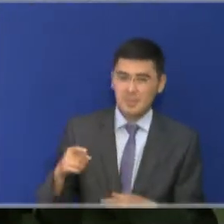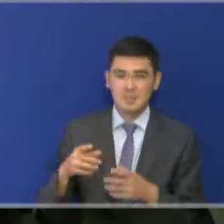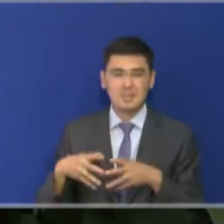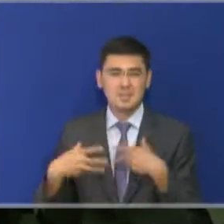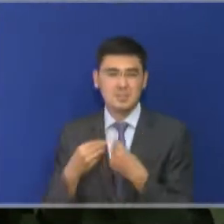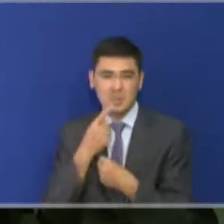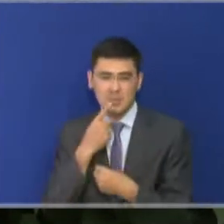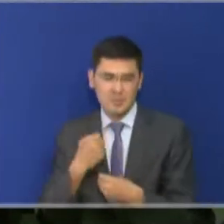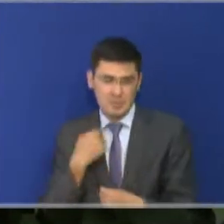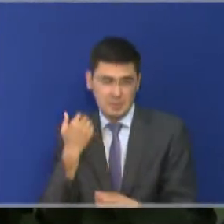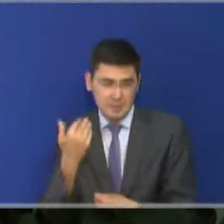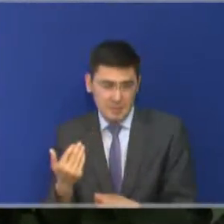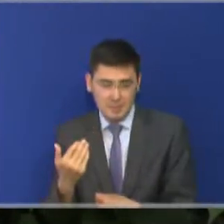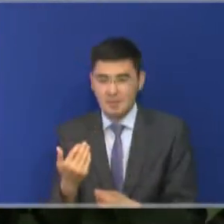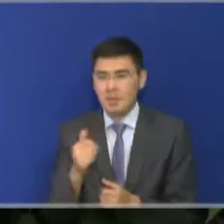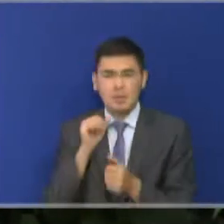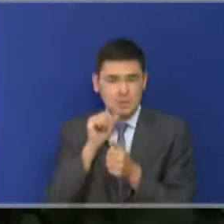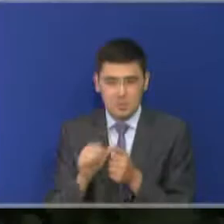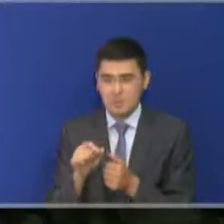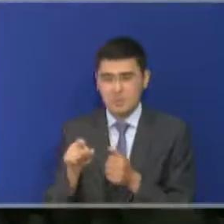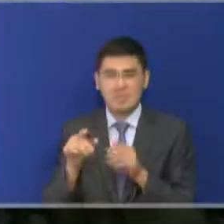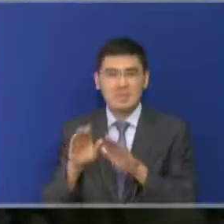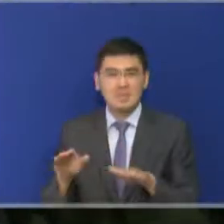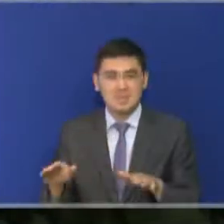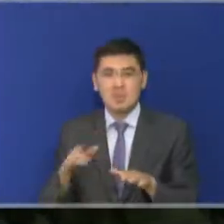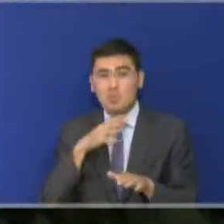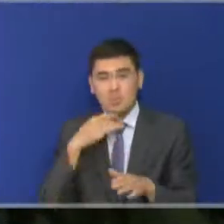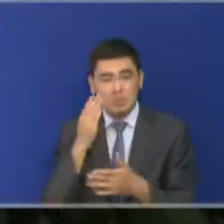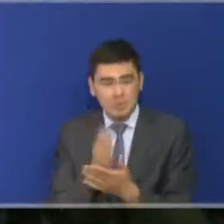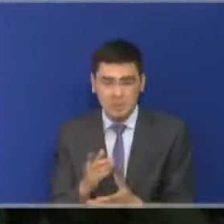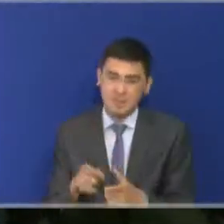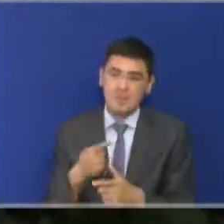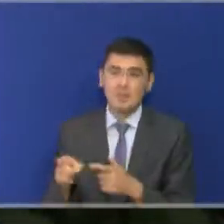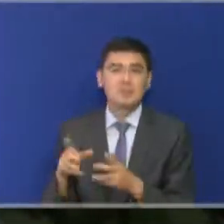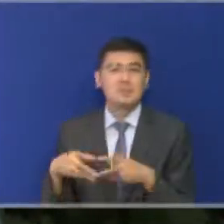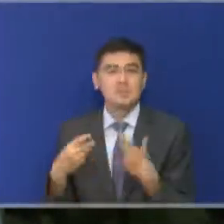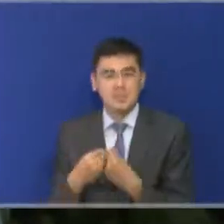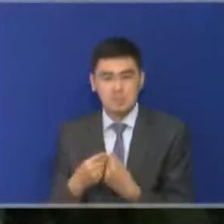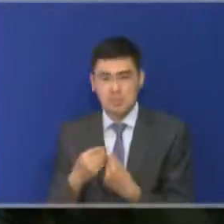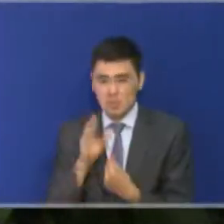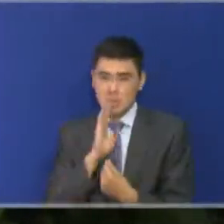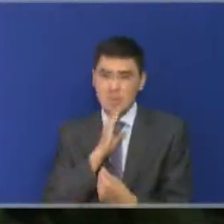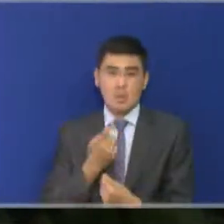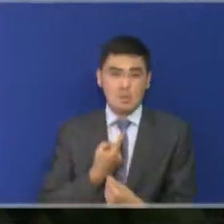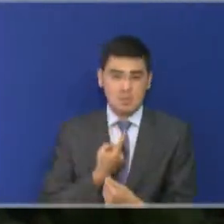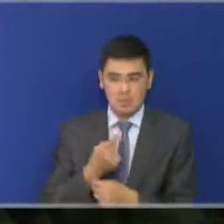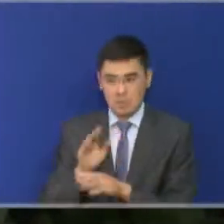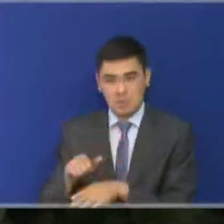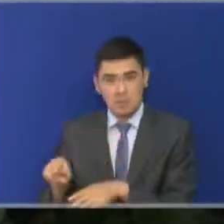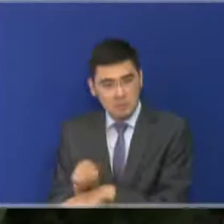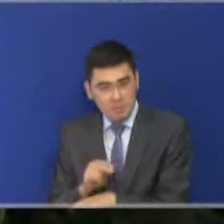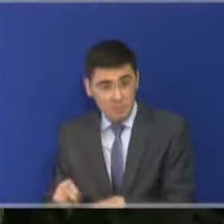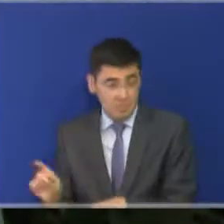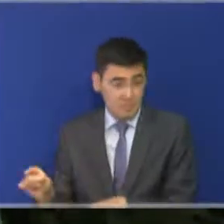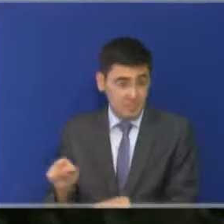балалар мен жалғызбасты аналардың және шынымен қоғамнан әлеуметтік қолдауды қажет ететін отбасыларын тәрбиелеп